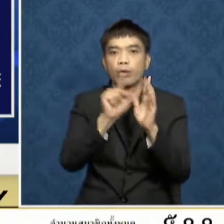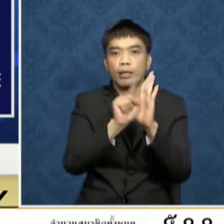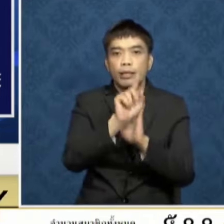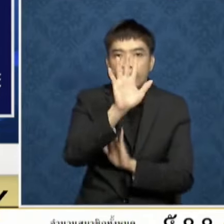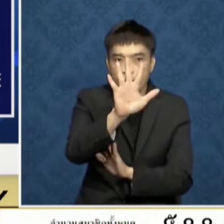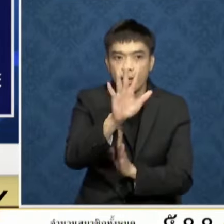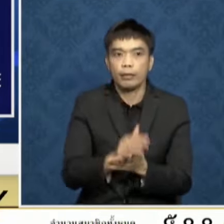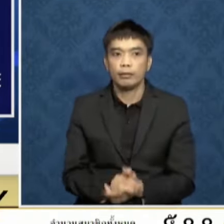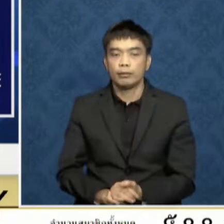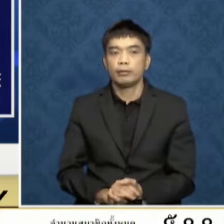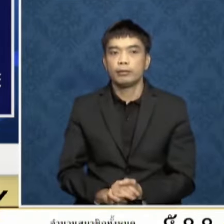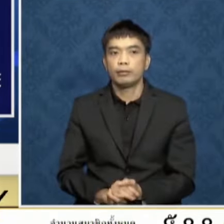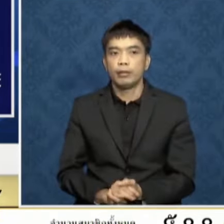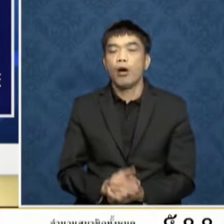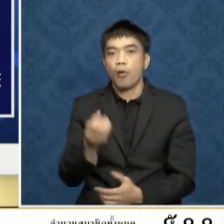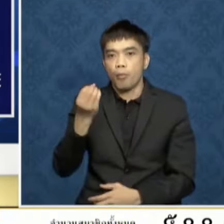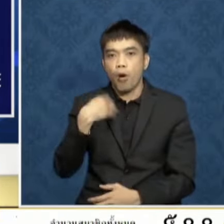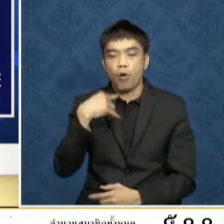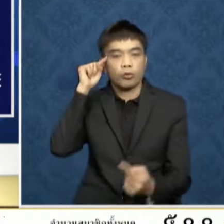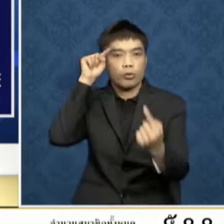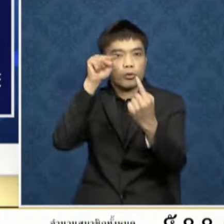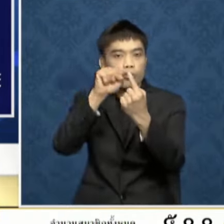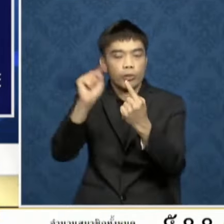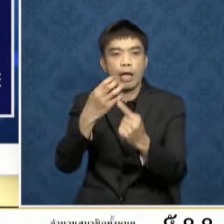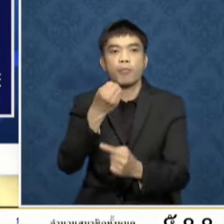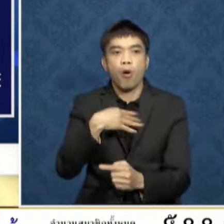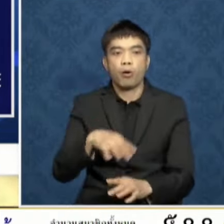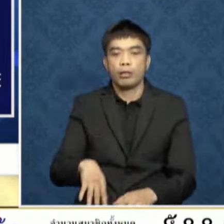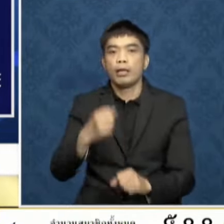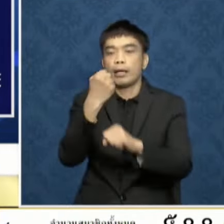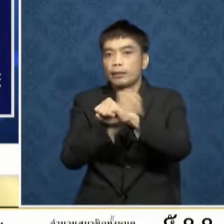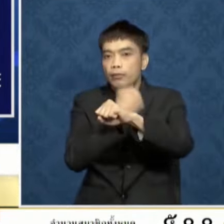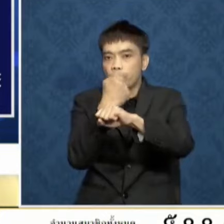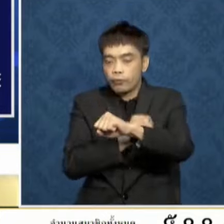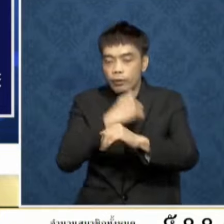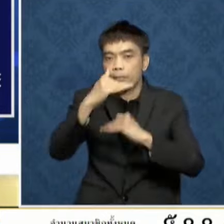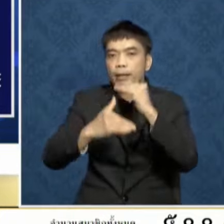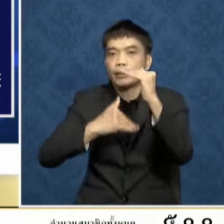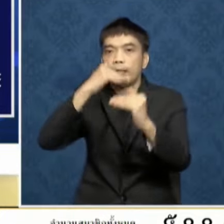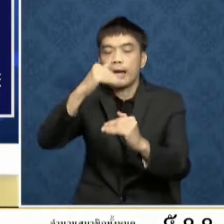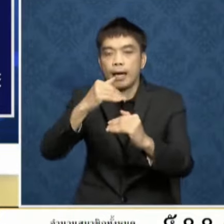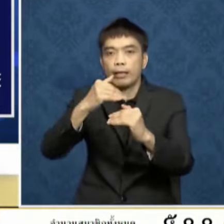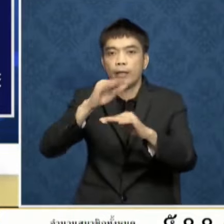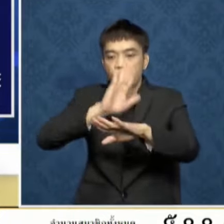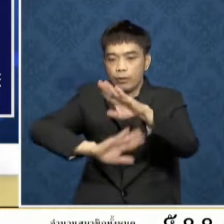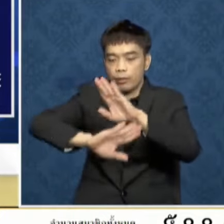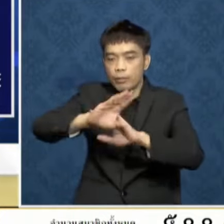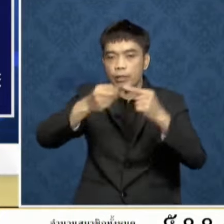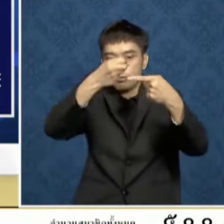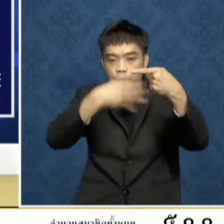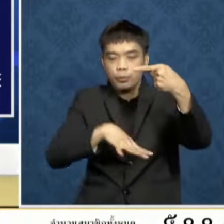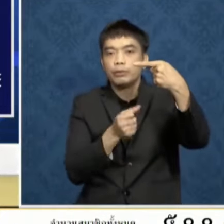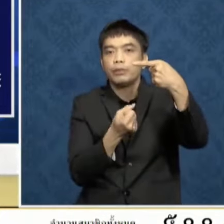ก็บอกว่าจะพัฒนาทั้ง 11ทักษะนะคะที่เกี่ยวกับซอพาวเวอรเนี่ยไม่ถึง